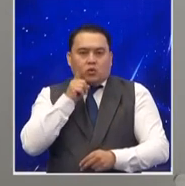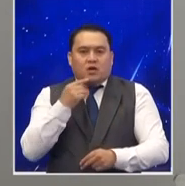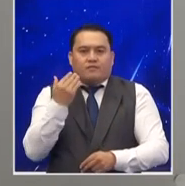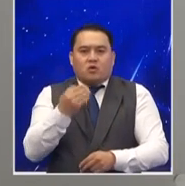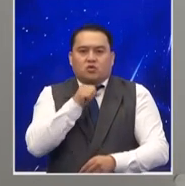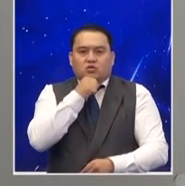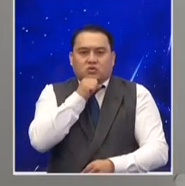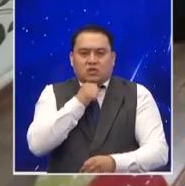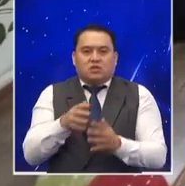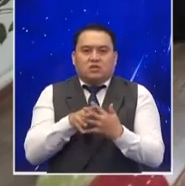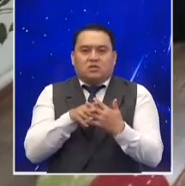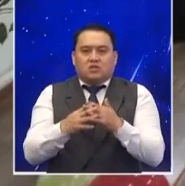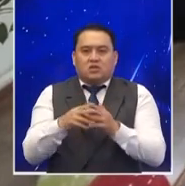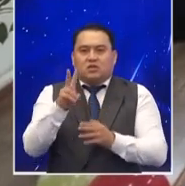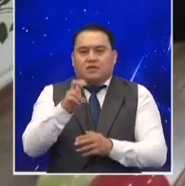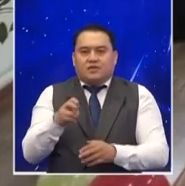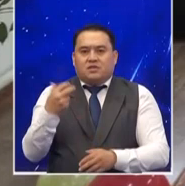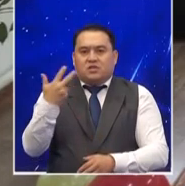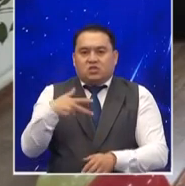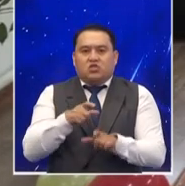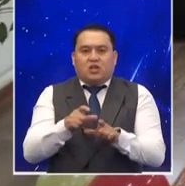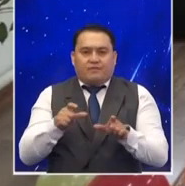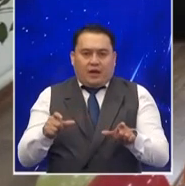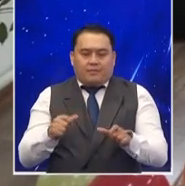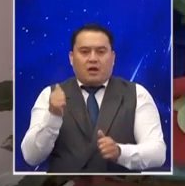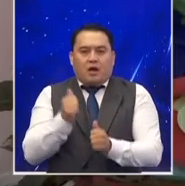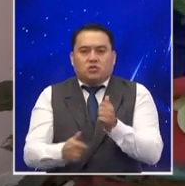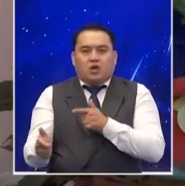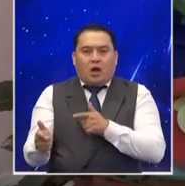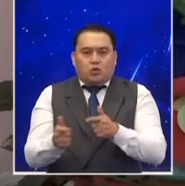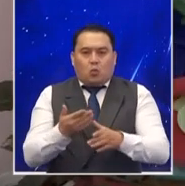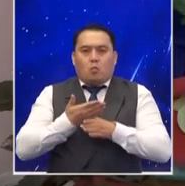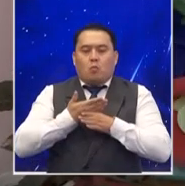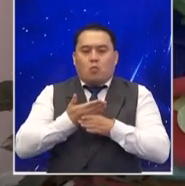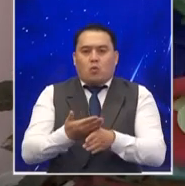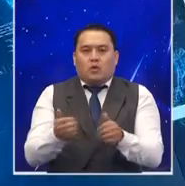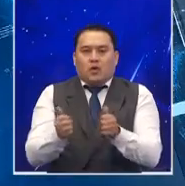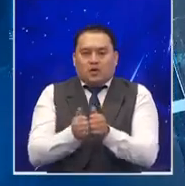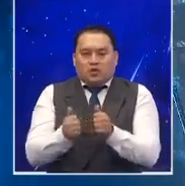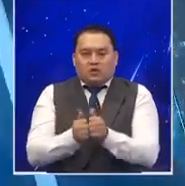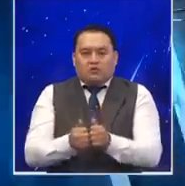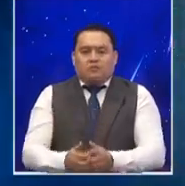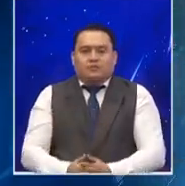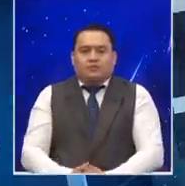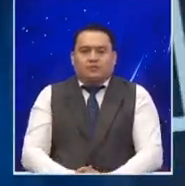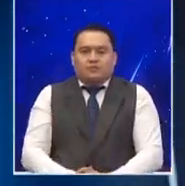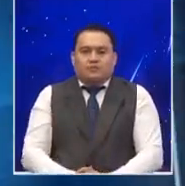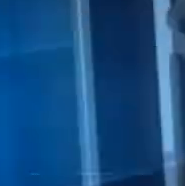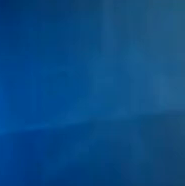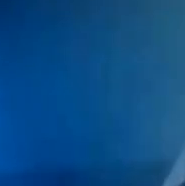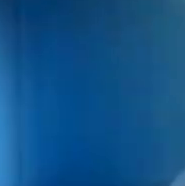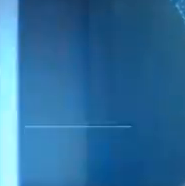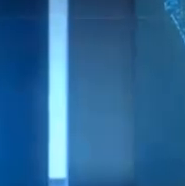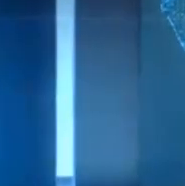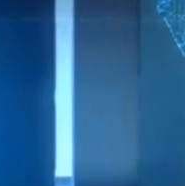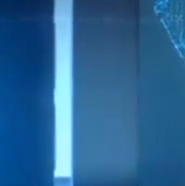словам Аксакала, в селе проживает 230 человек. И каждый готов протянуть руку помощи ближнему. Дамир Анитов, Надир Хамзин,